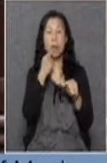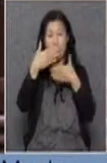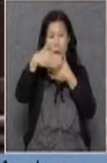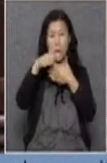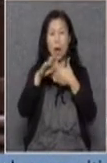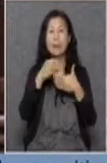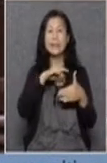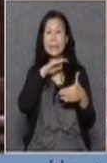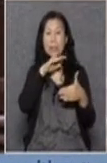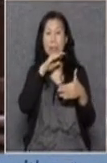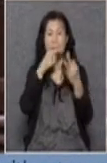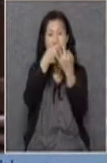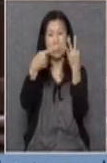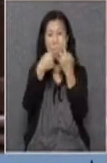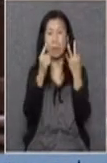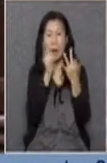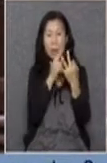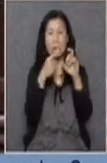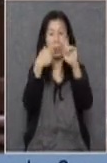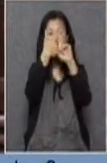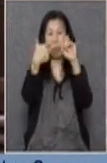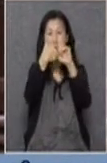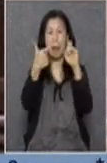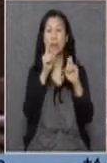要等30個禮拜同98個禮拜。